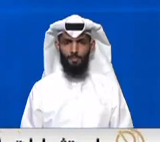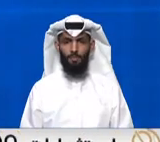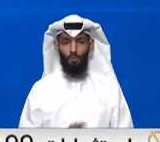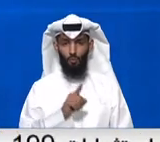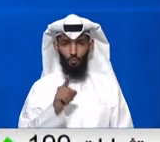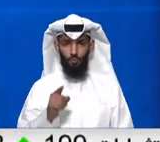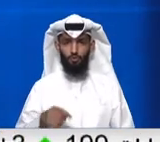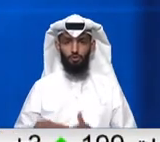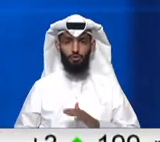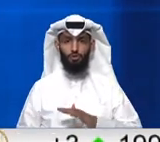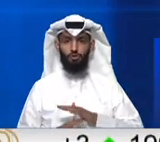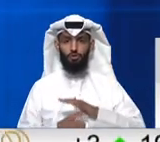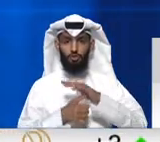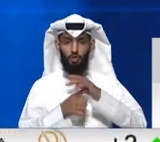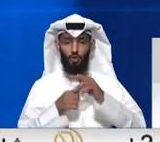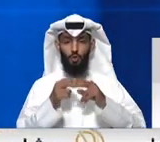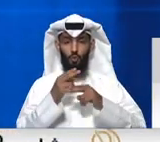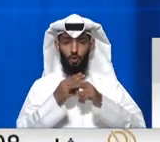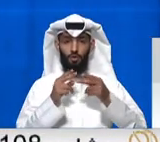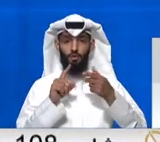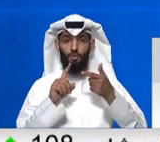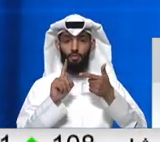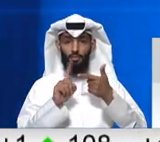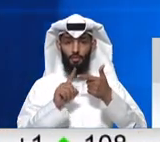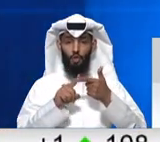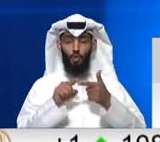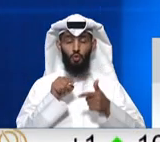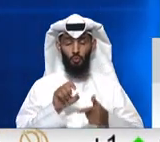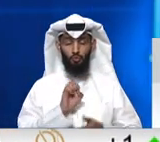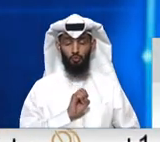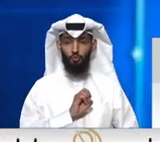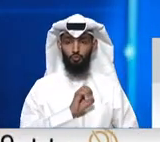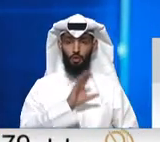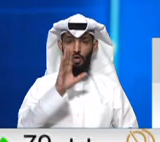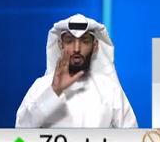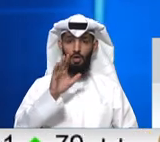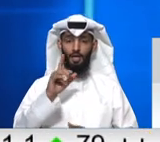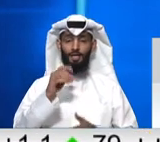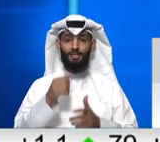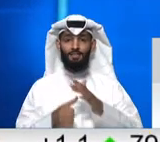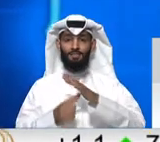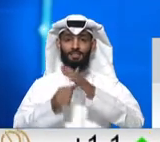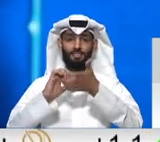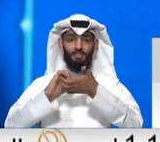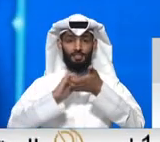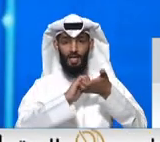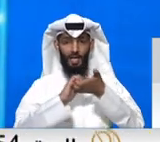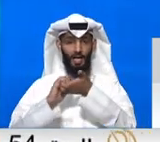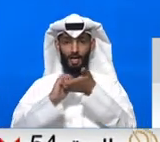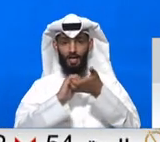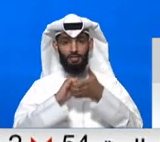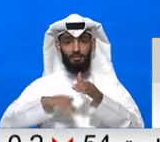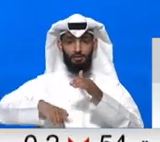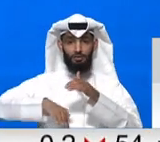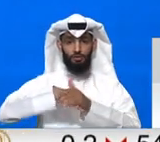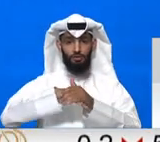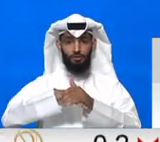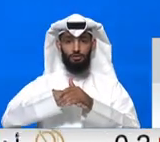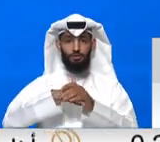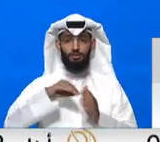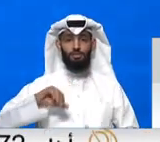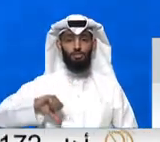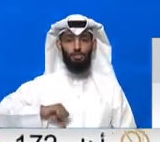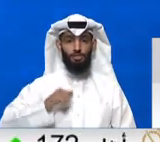كما استقبل سمو ولي العهد حفظه الله بقصر بيان صباح اليوم معالي رئيس الاتحاد الآسيوي لكرة القدم الشيخ سلمان بن